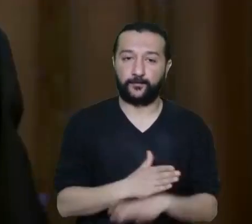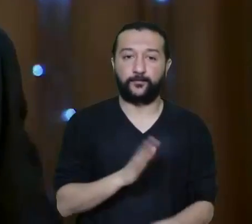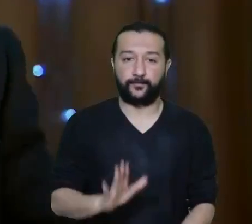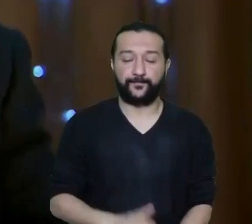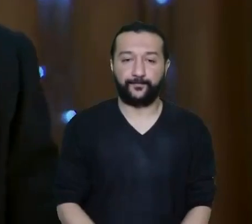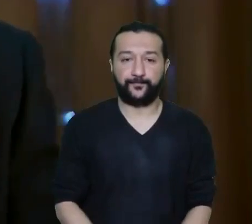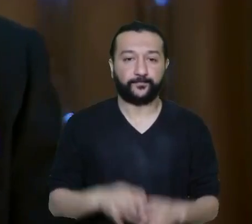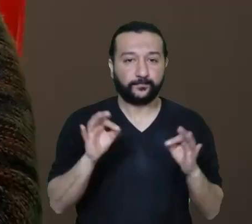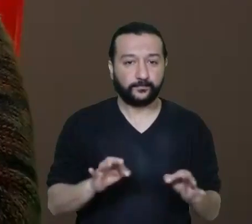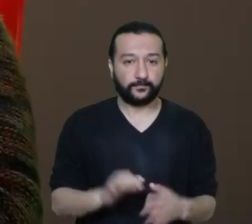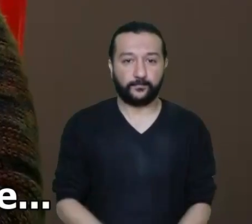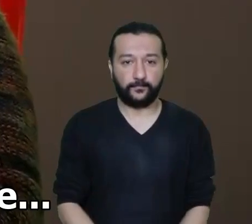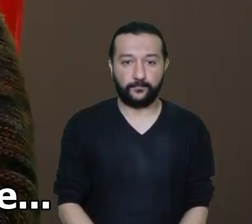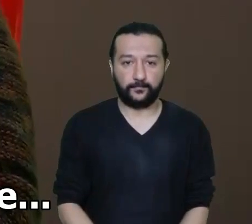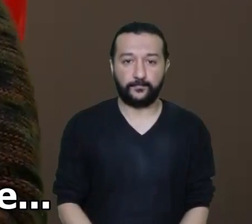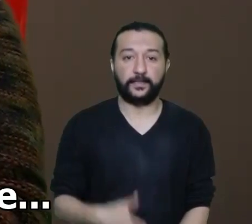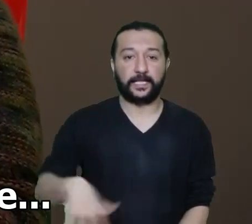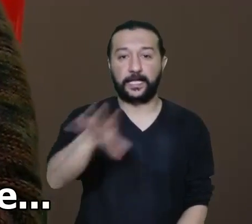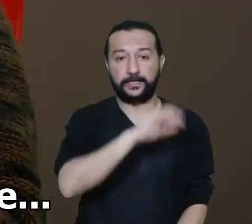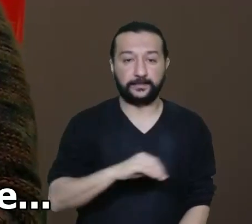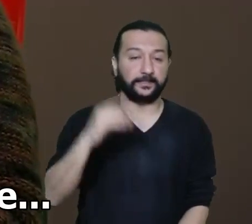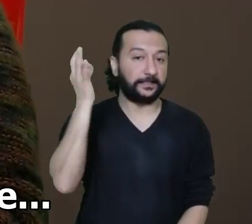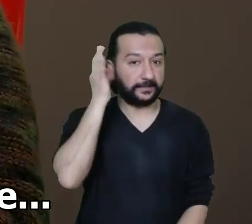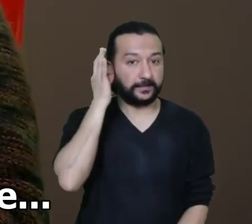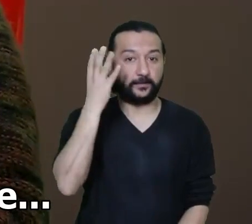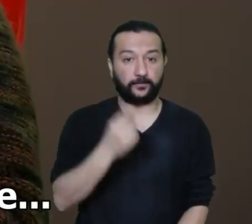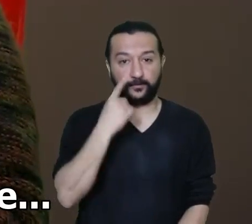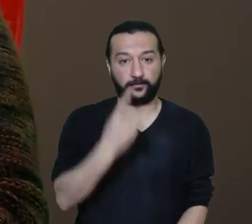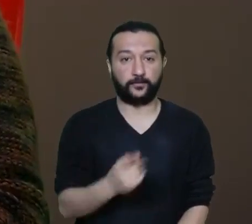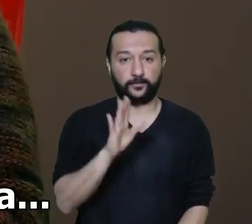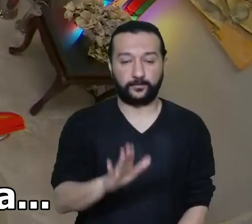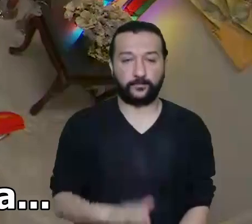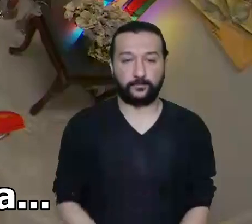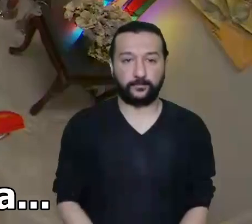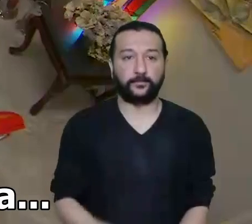Evet. Şimdi herkesi dinlediğimize göre...